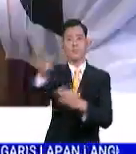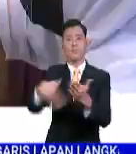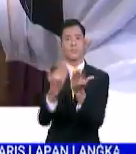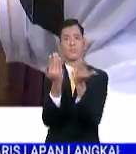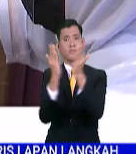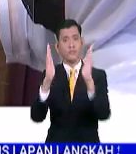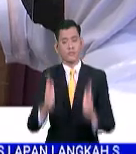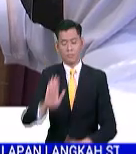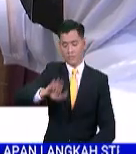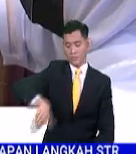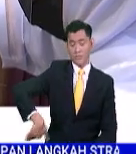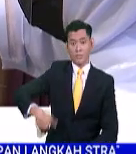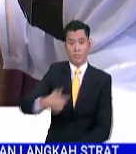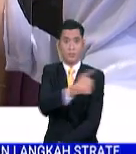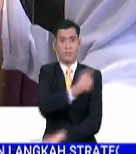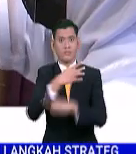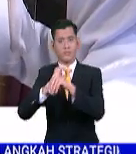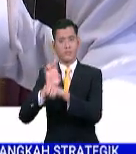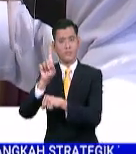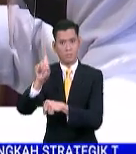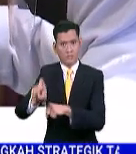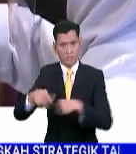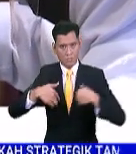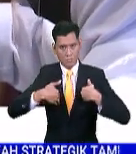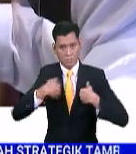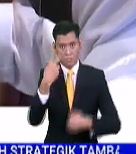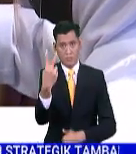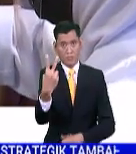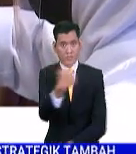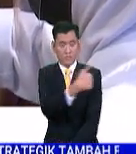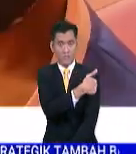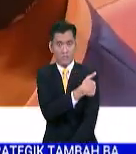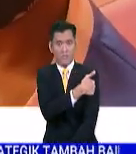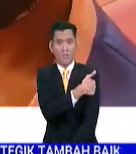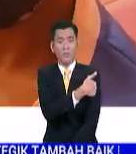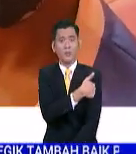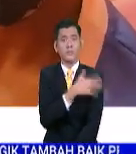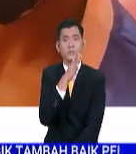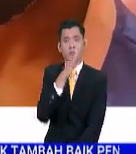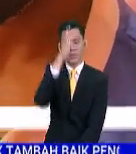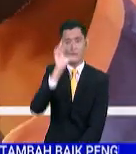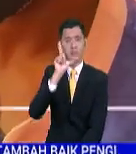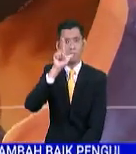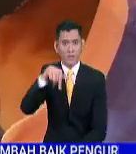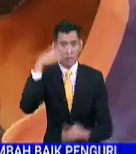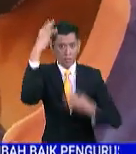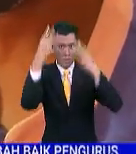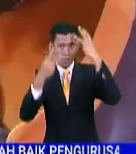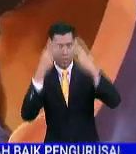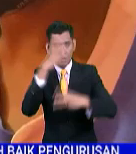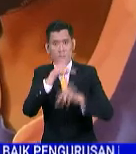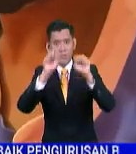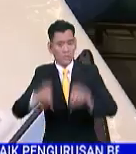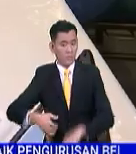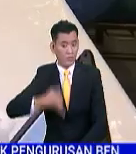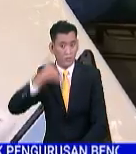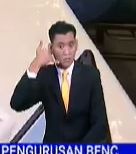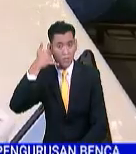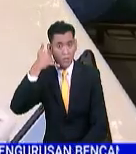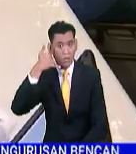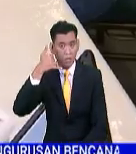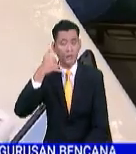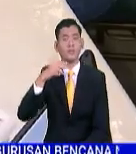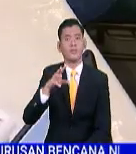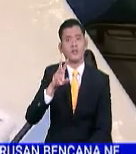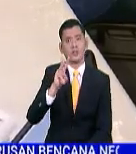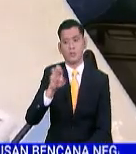segera melengkapkan dua dos. Ibu bapa dinasihatkan tidak berasa risau dan terus menghubungi pengurusan maktab jika timbul